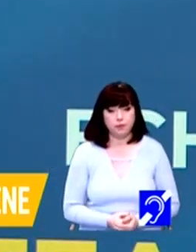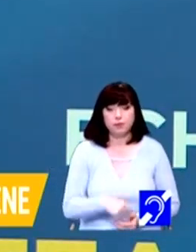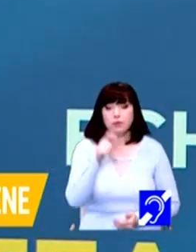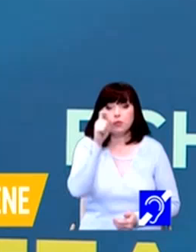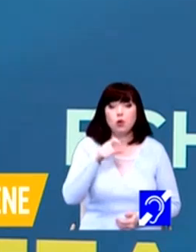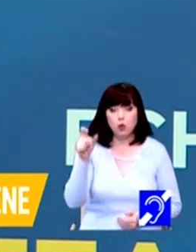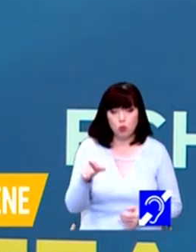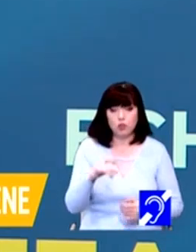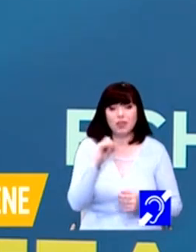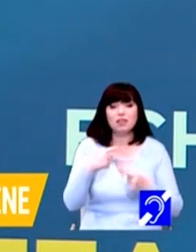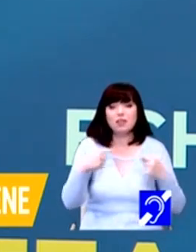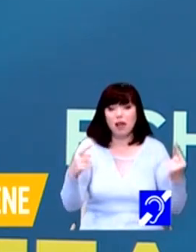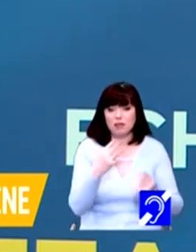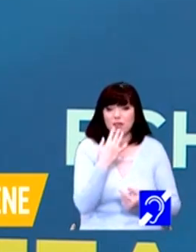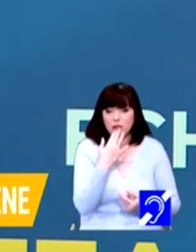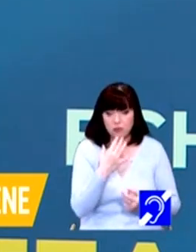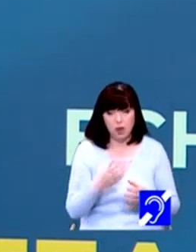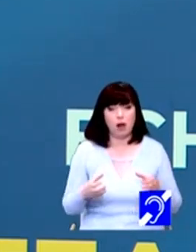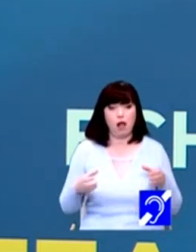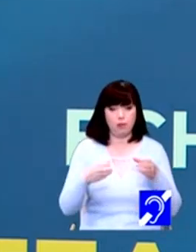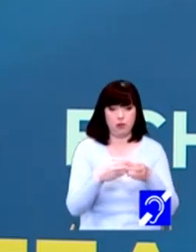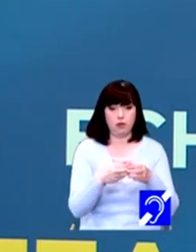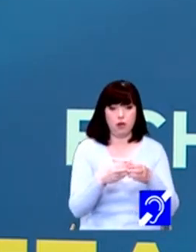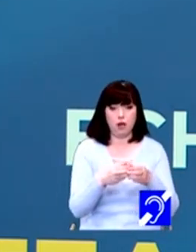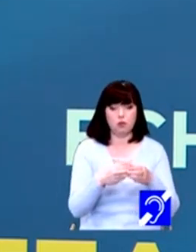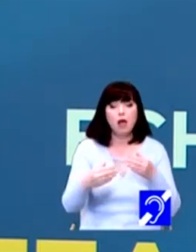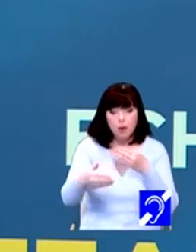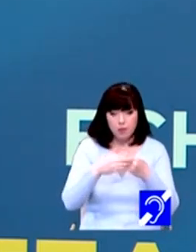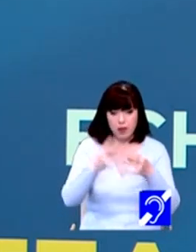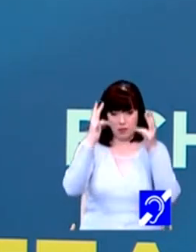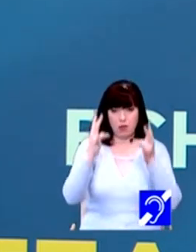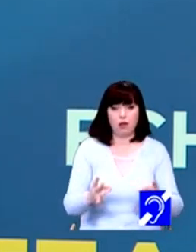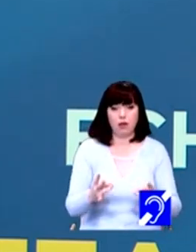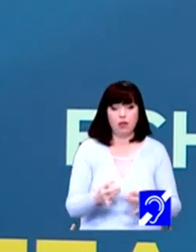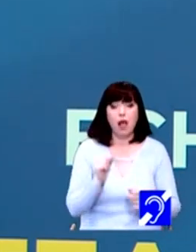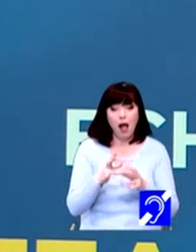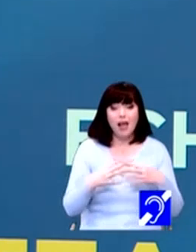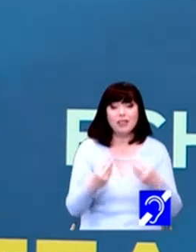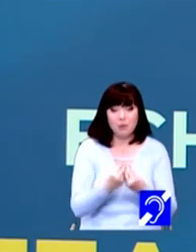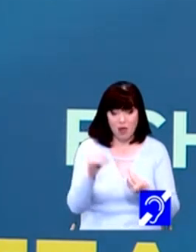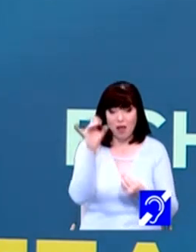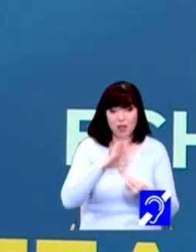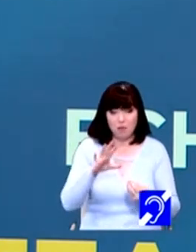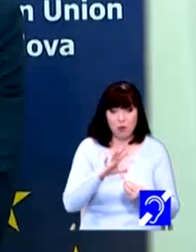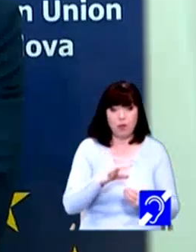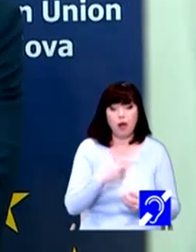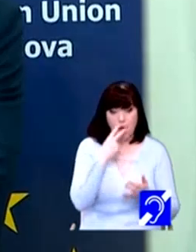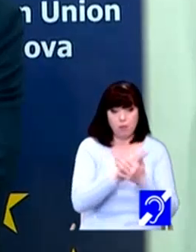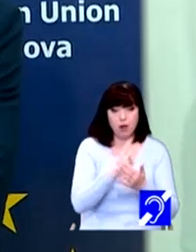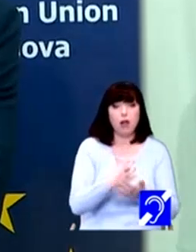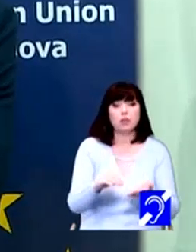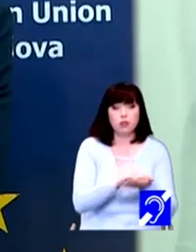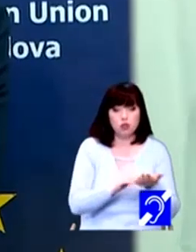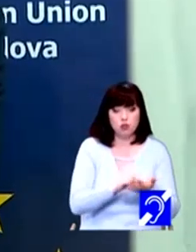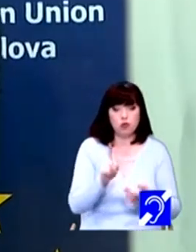Oamenii din diferite naționalități se unesc în fața unei tragedii, iar familia europeană demonstrează încă o